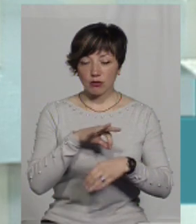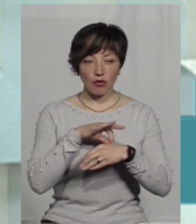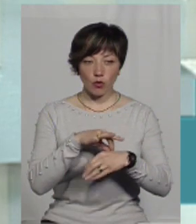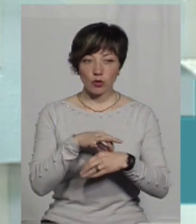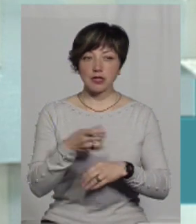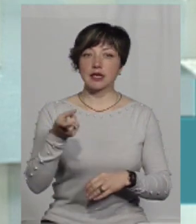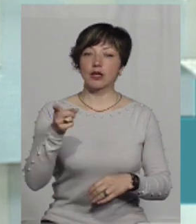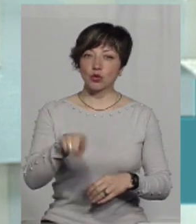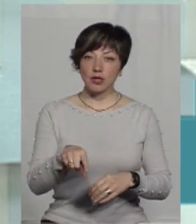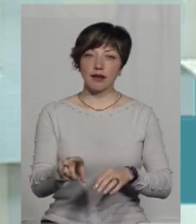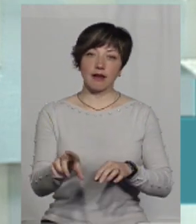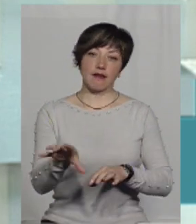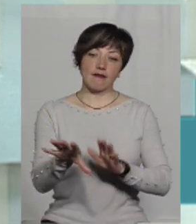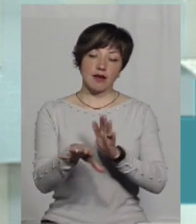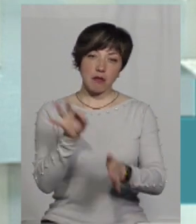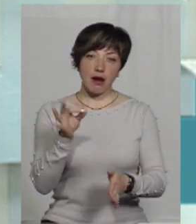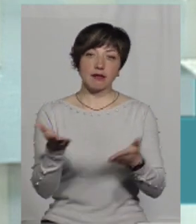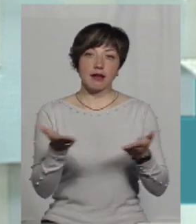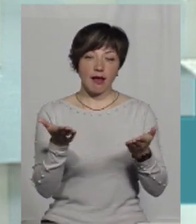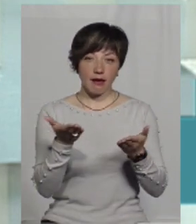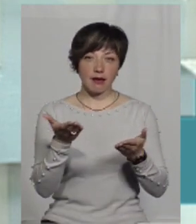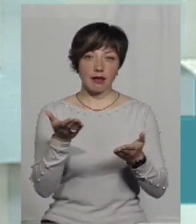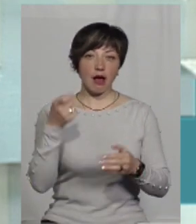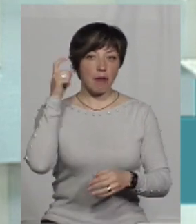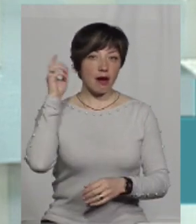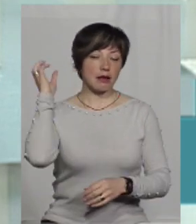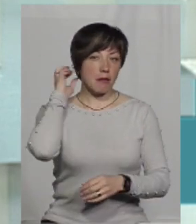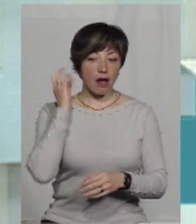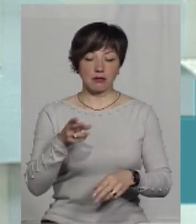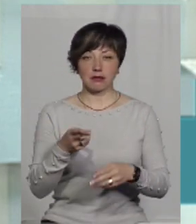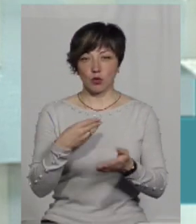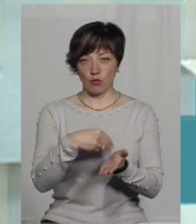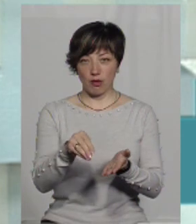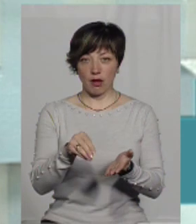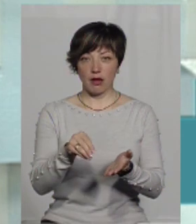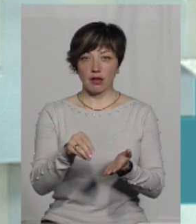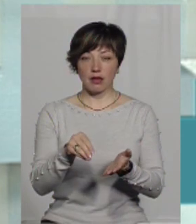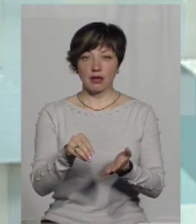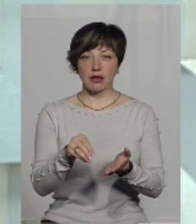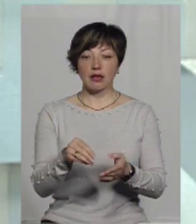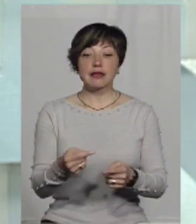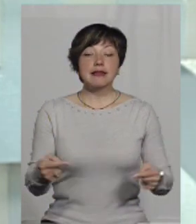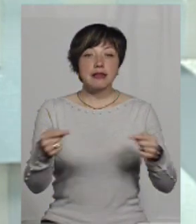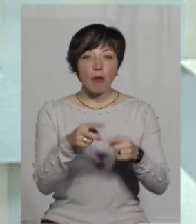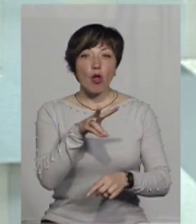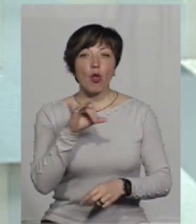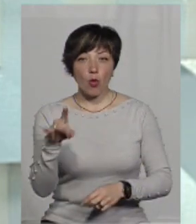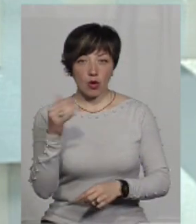проводиться, і тоді вибираються вже які апарати, які імпланти купляє саме